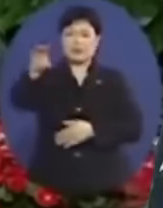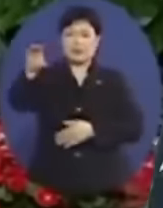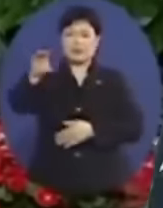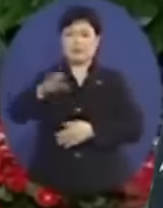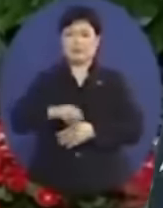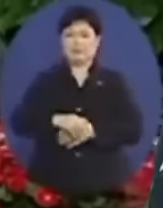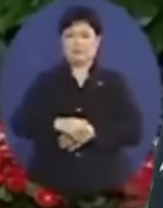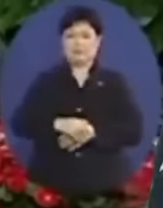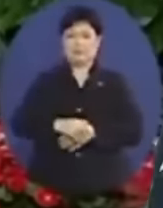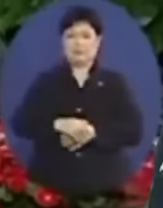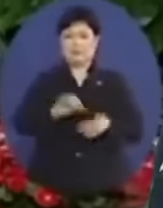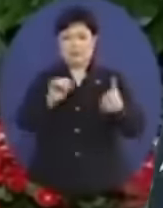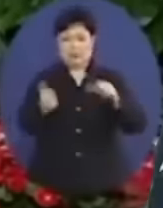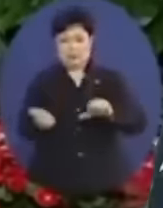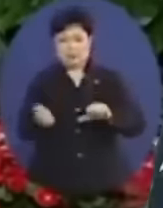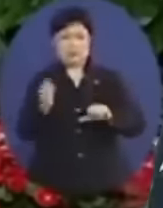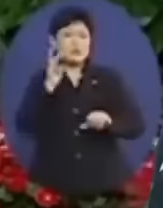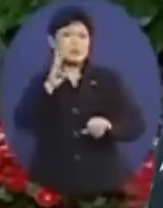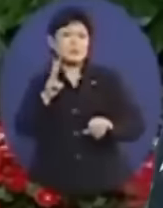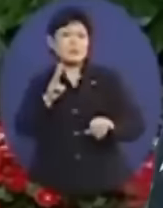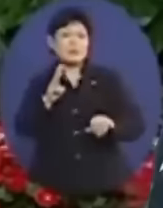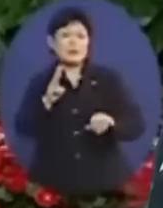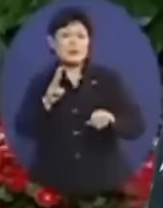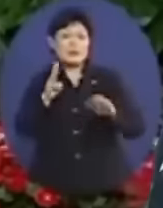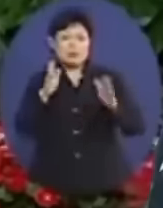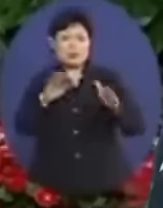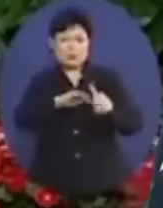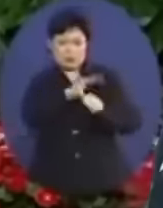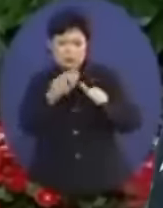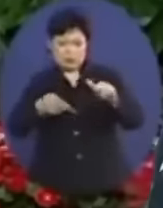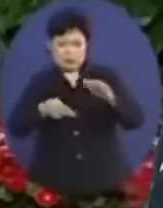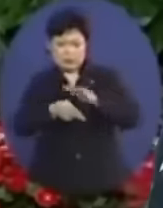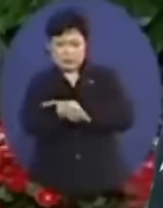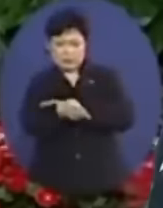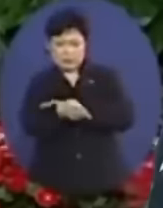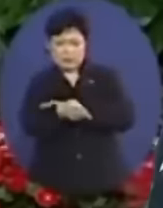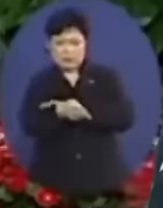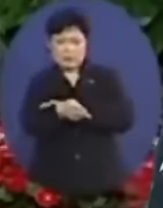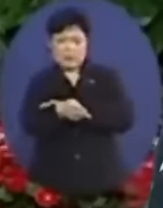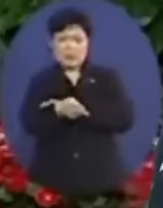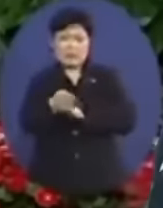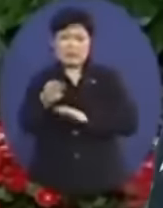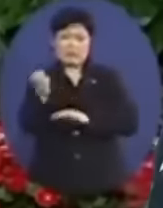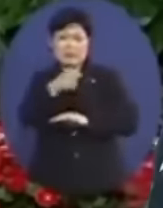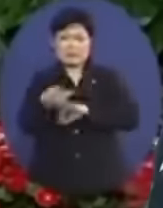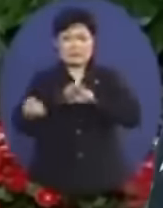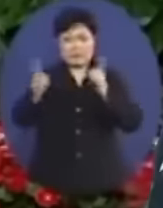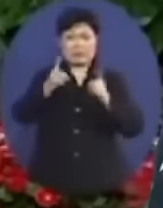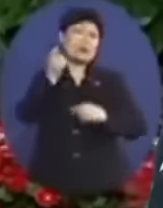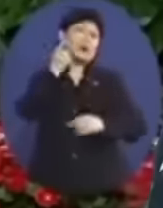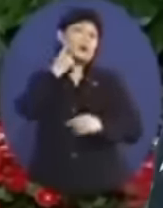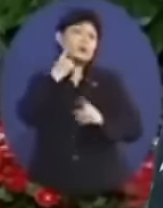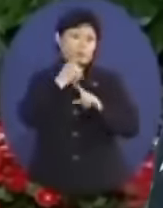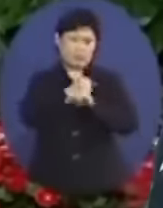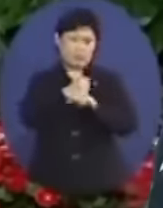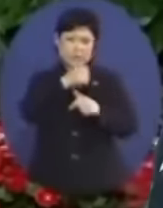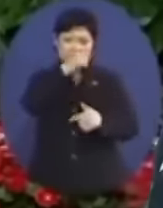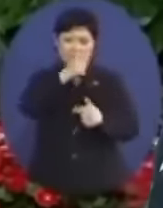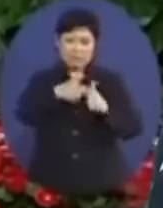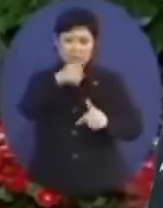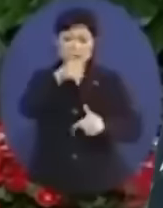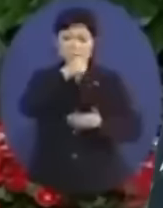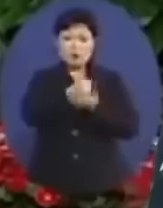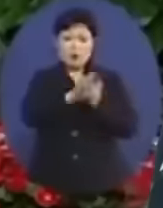십자가에서 죽어서 3일간 무덤 있다가 하늘로 들 갔다는데 거짓말입니다 예수님같이 죄없는 사람이